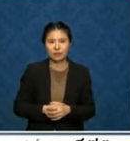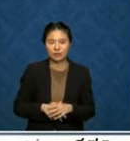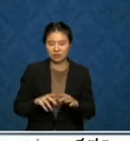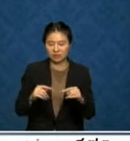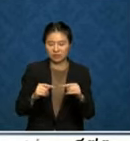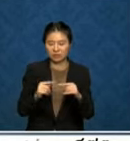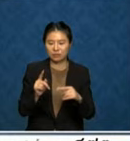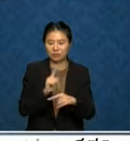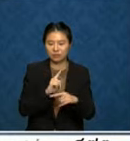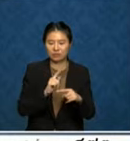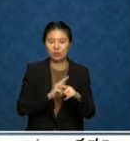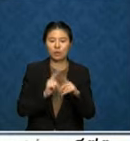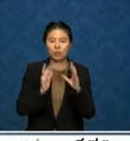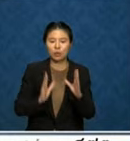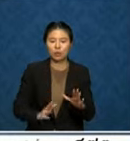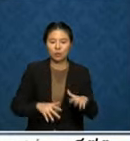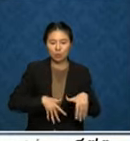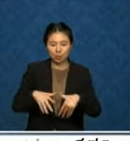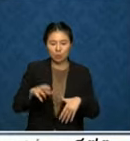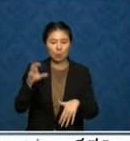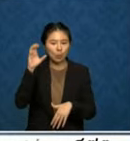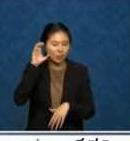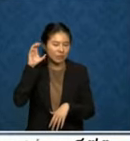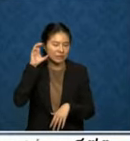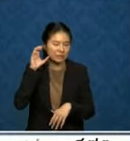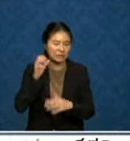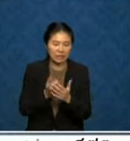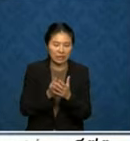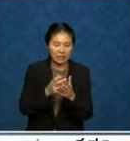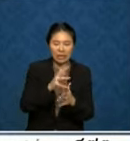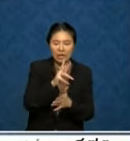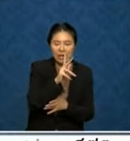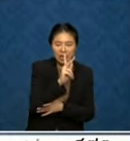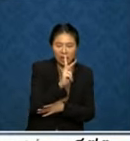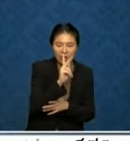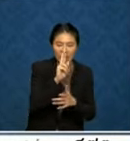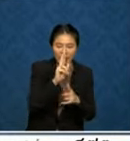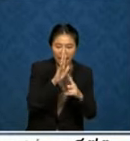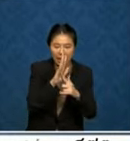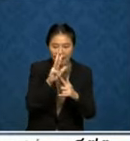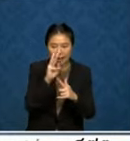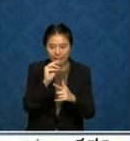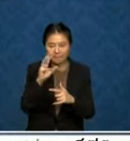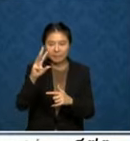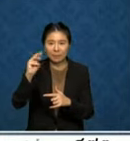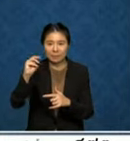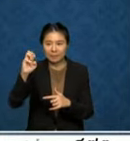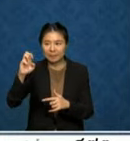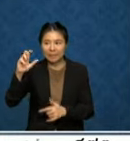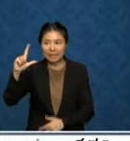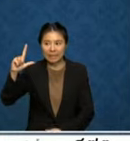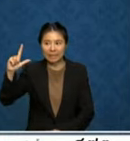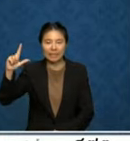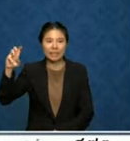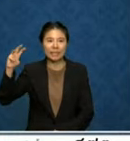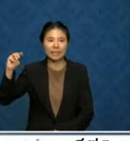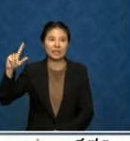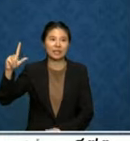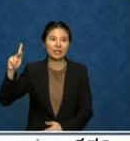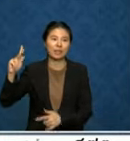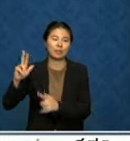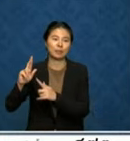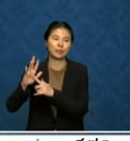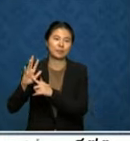มนะทำให้ประชาชนรู้สึกว่ามันมีสารที่เป็นประโยชน์เยอะแยะเหลือเกินต่อไปครับน